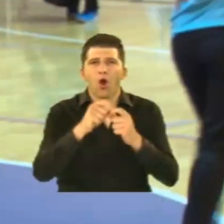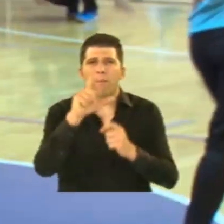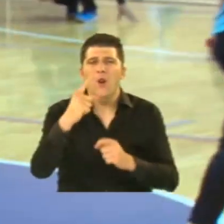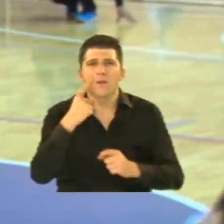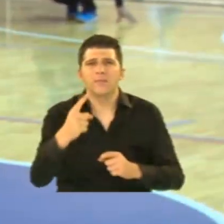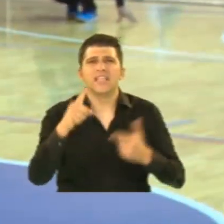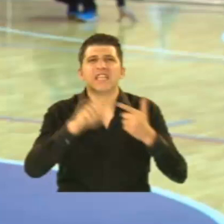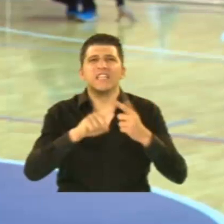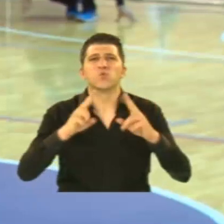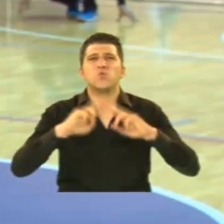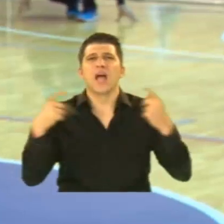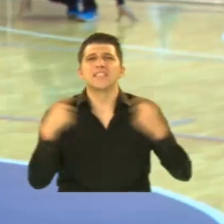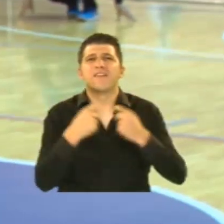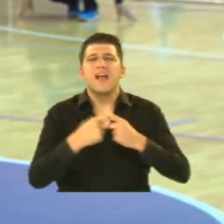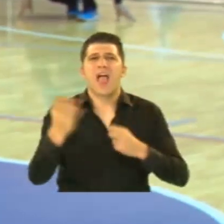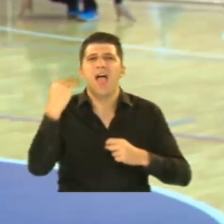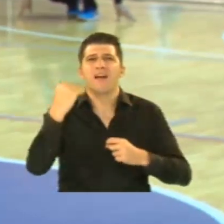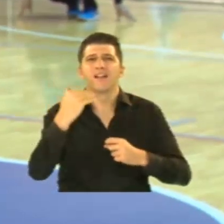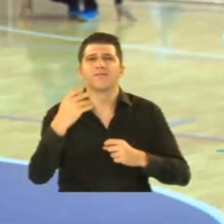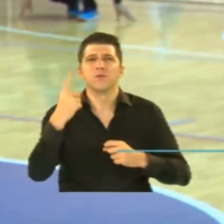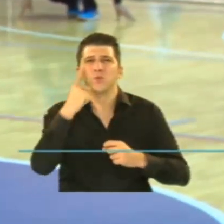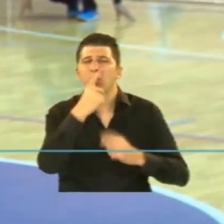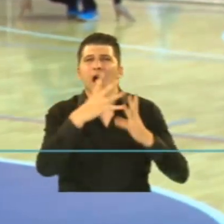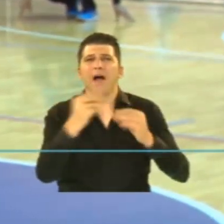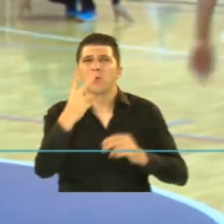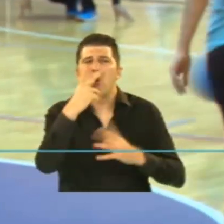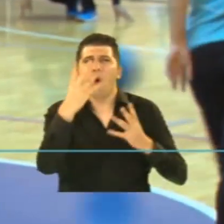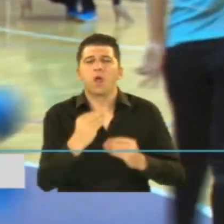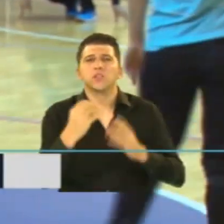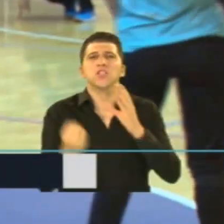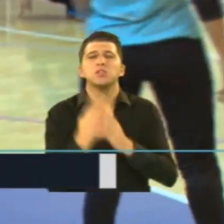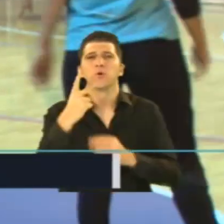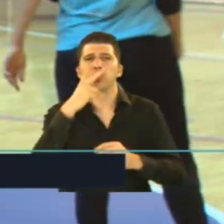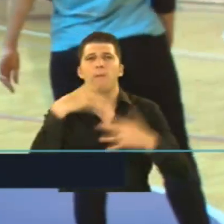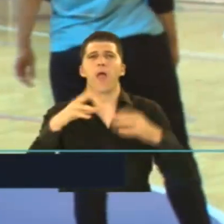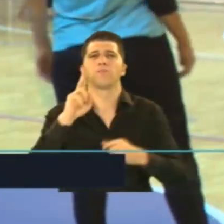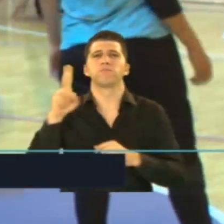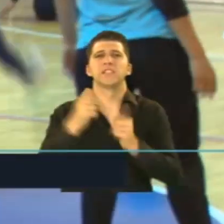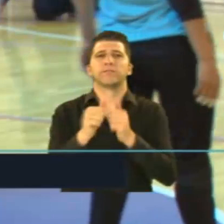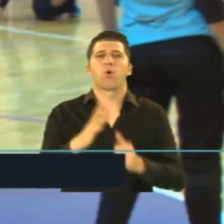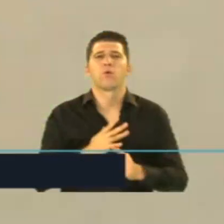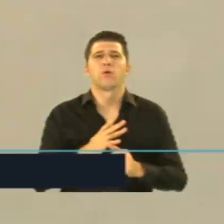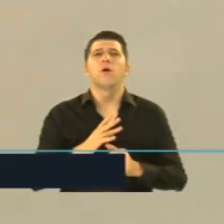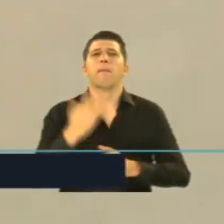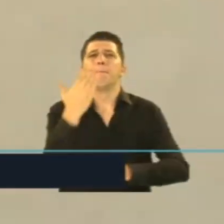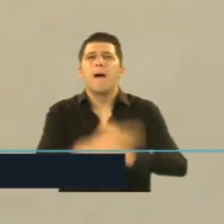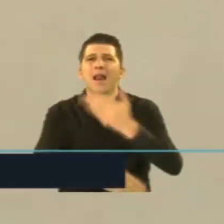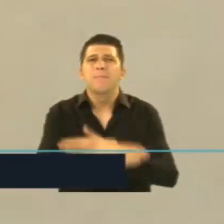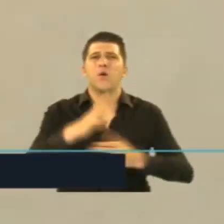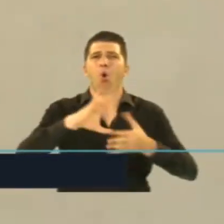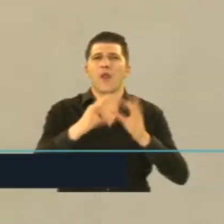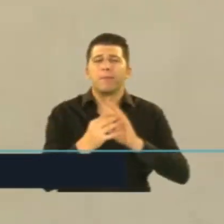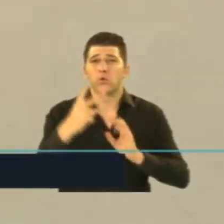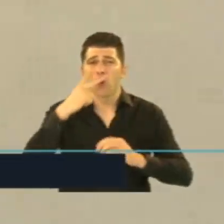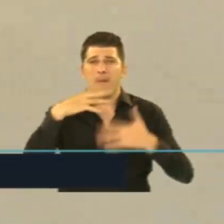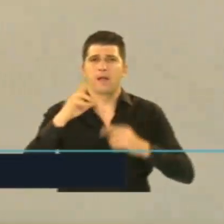Golbol, 2. Dünya Savaşı'nda gözlerini kaybeden gazilerin rehabilitasyon amacıyla icat edilmiş olan bir görme engelli sporudur. Olimpik, paralimpik